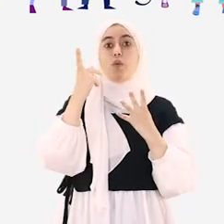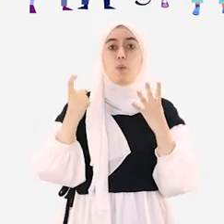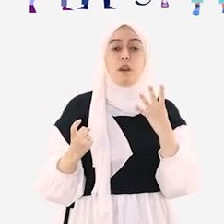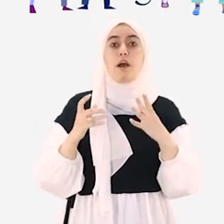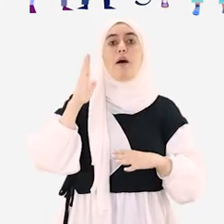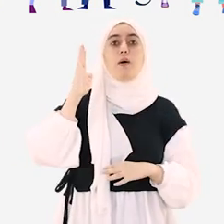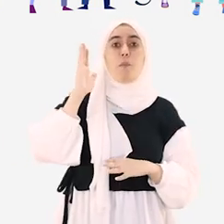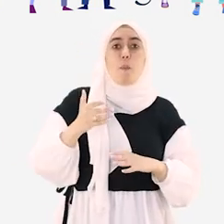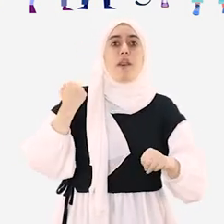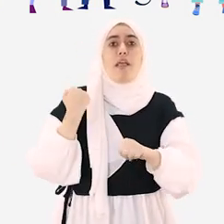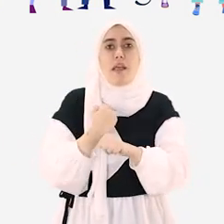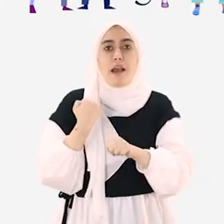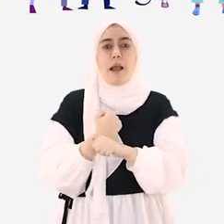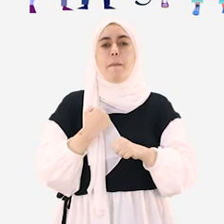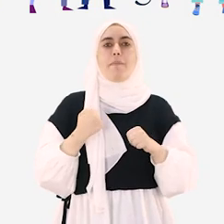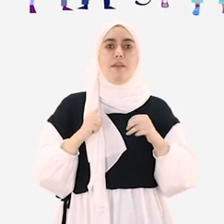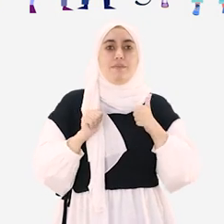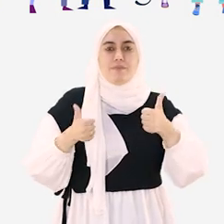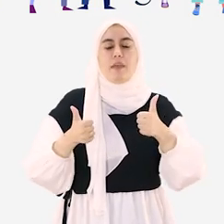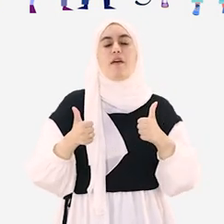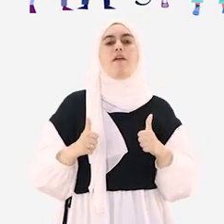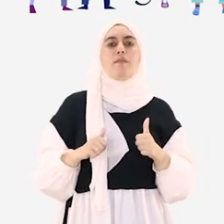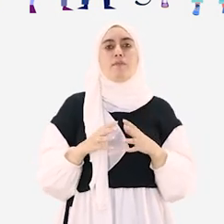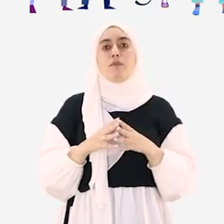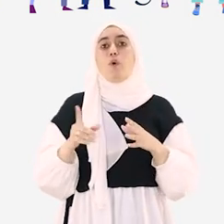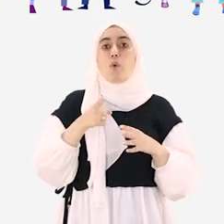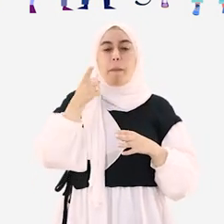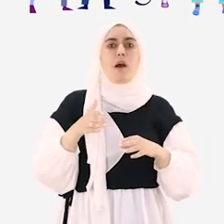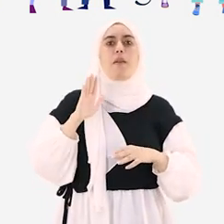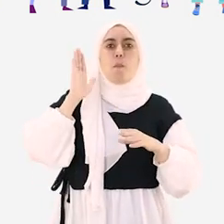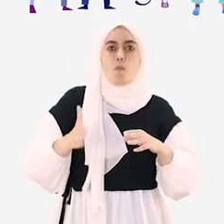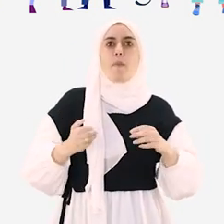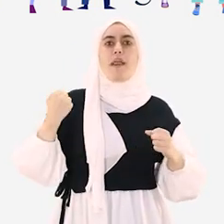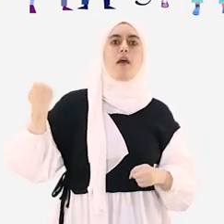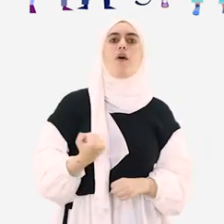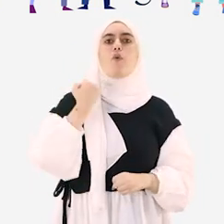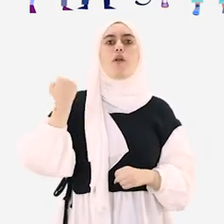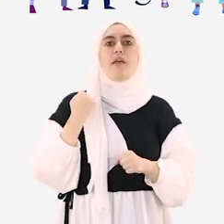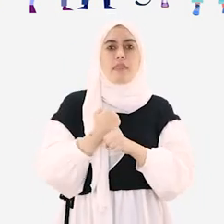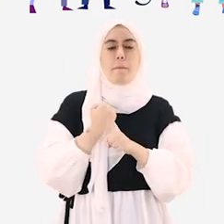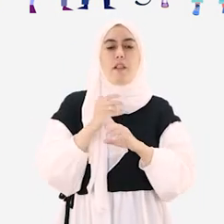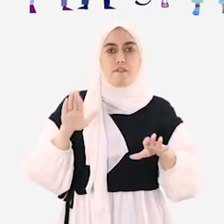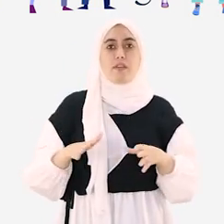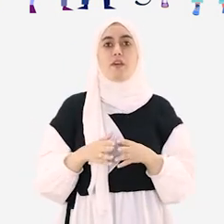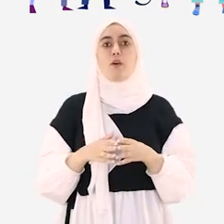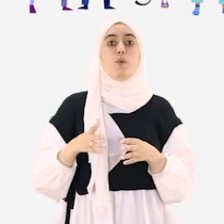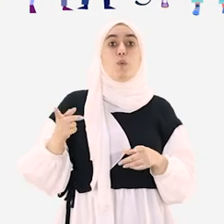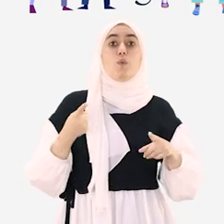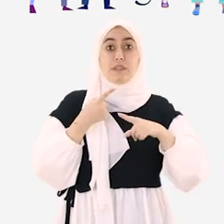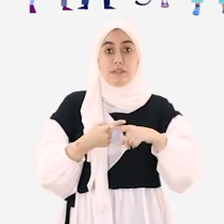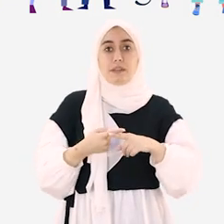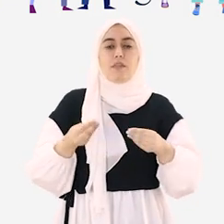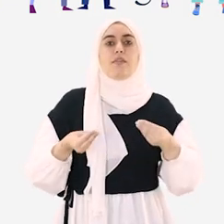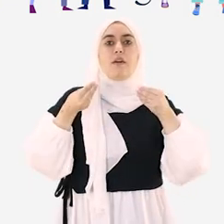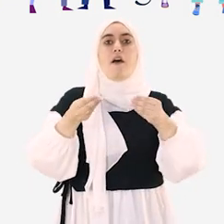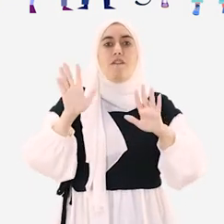ذوي الاعاقه على تاديه ادوارهم بشكل فعال وفي حدود قدراتهم وامكاناتهم وبما